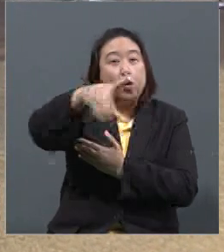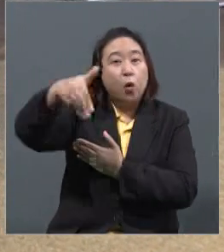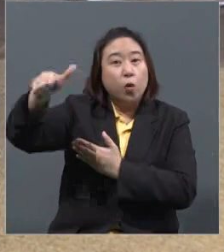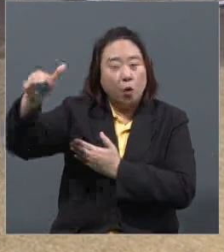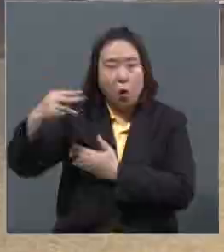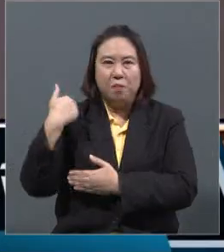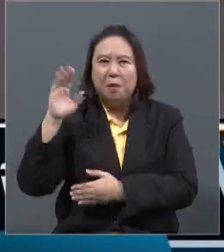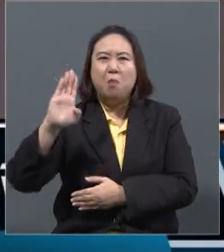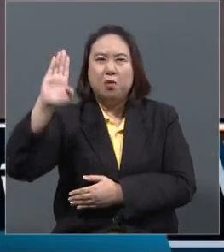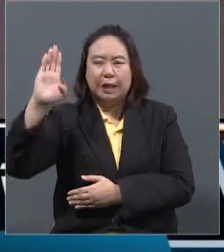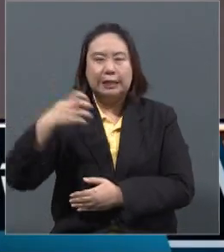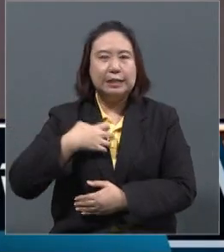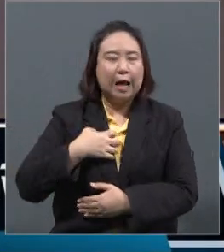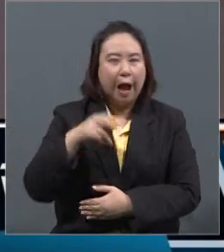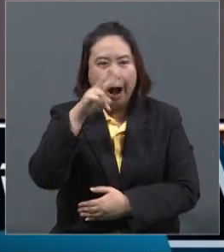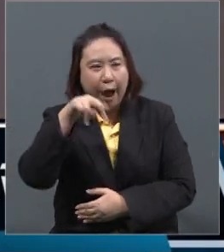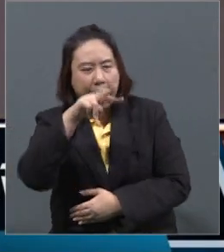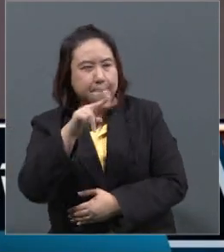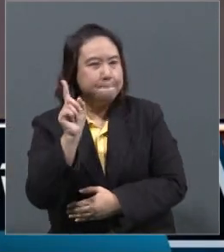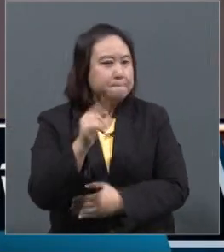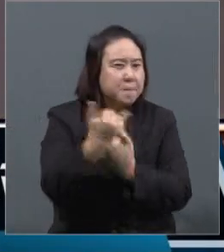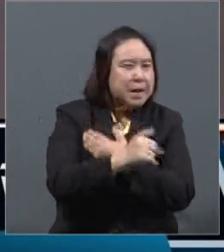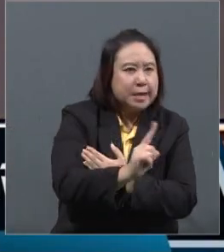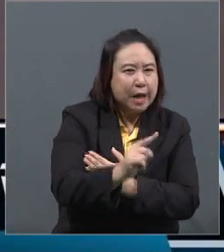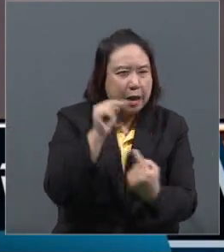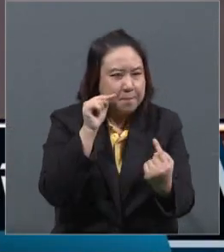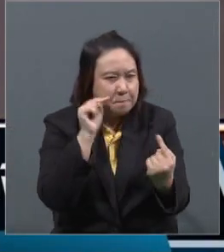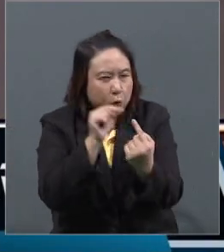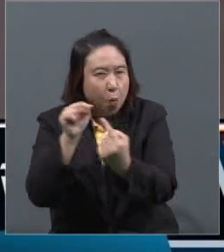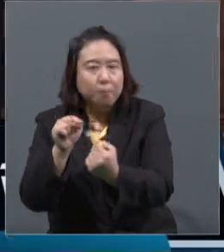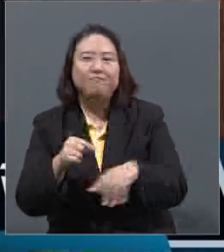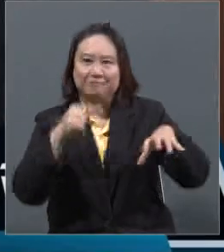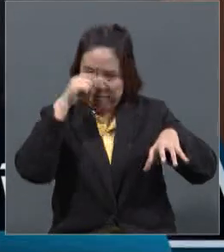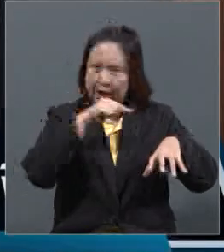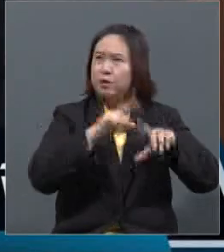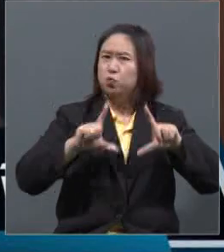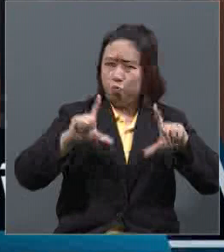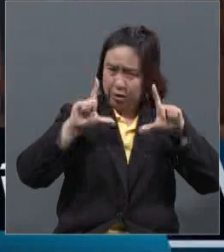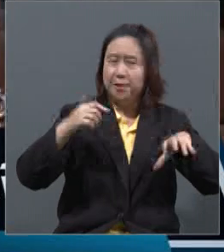ทแสวงหาประเทศที่มีระบบนิเวศเหมาะสมและไทยก็ถือว่ามีจุดเด่นที่ไม่แ